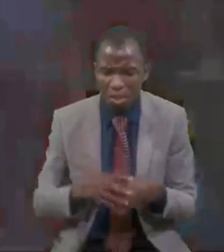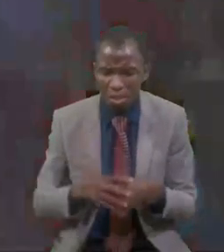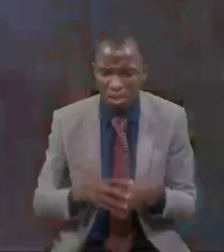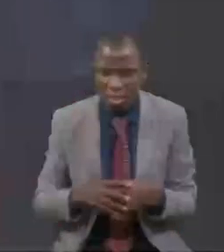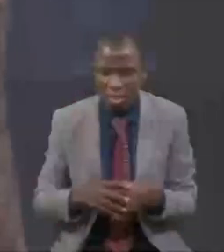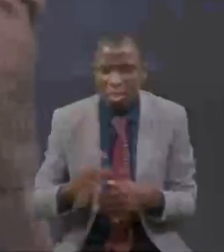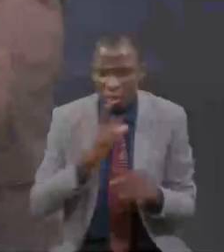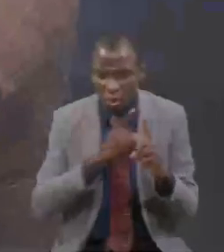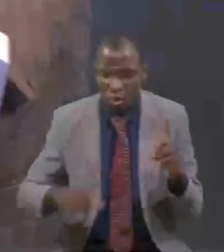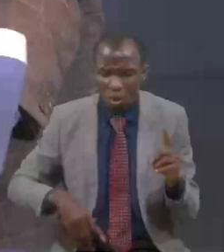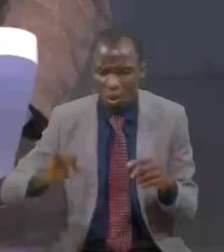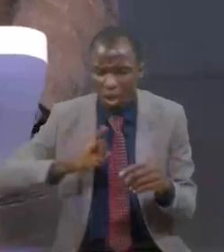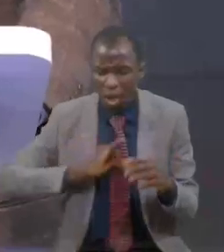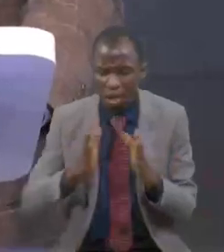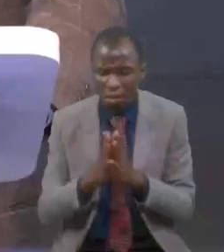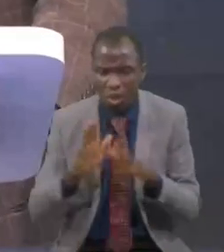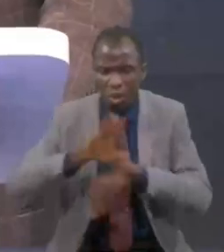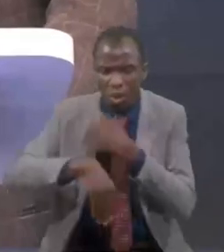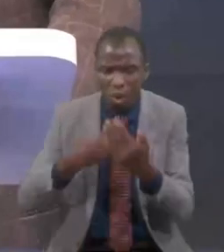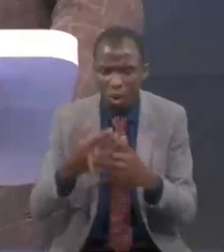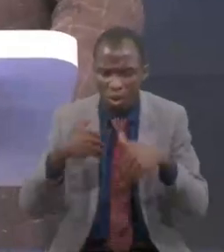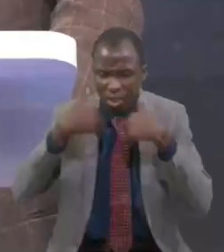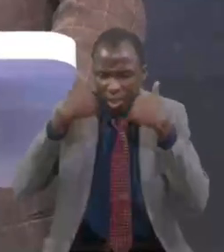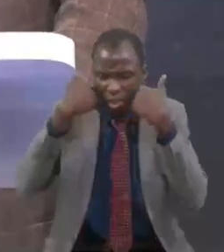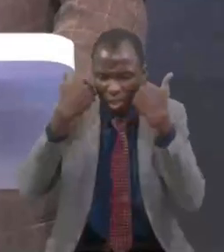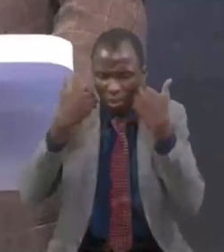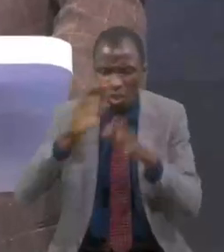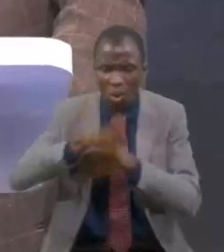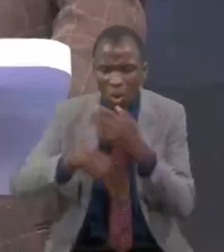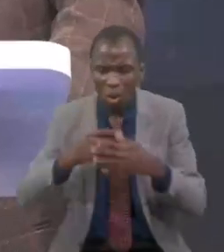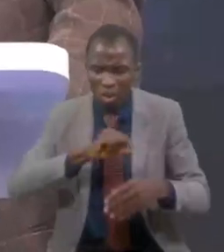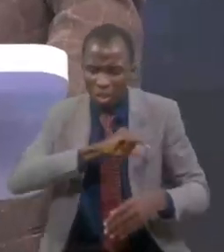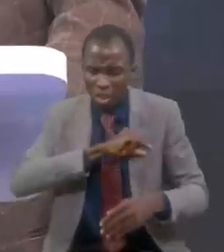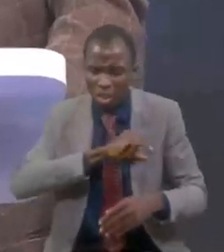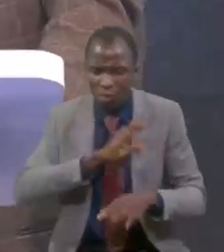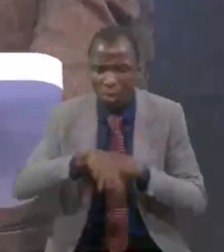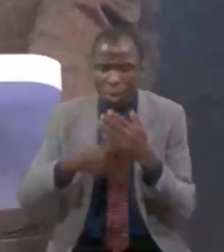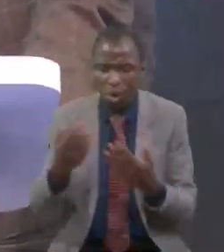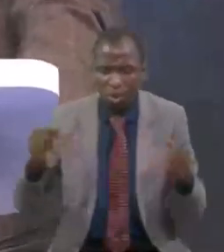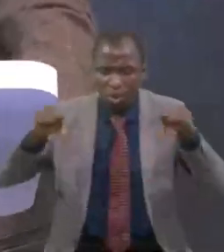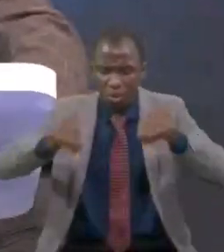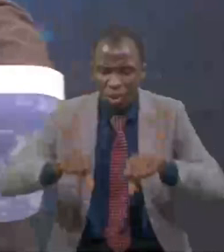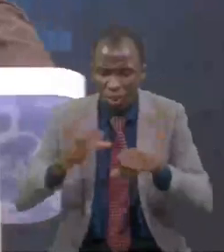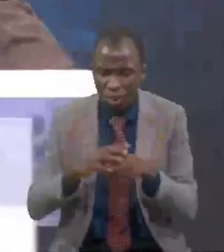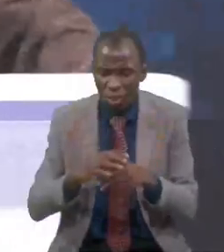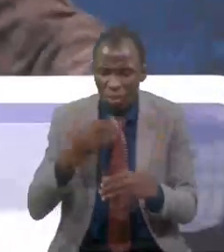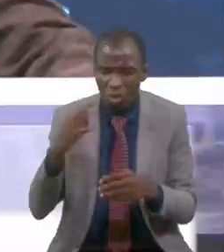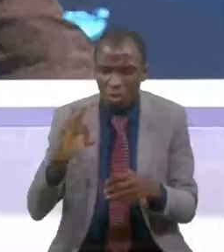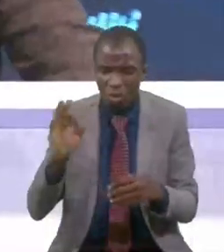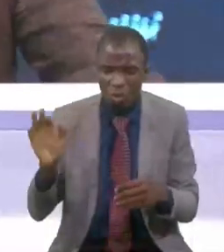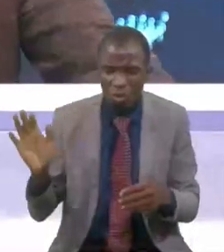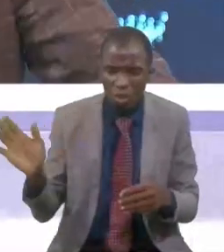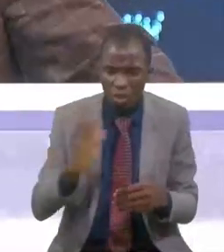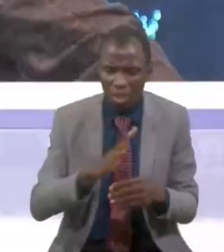je prie que tout le propre que toute la culpabilité que toute la condamnation de